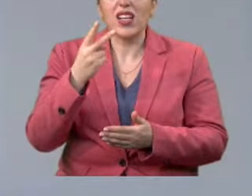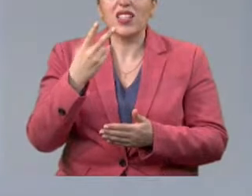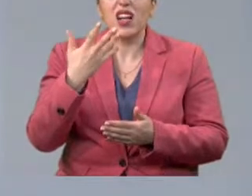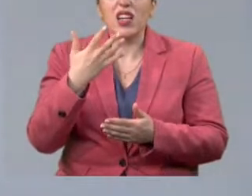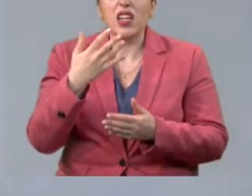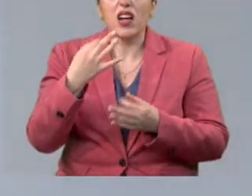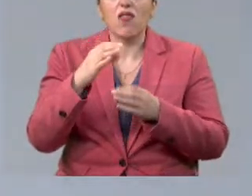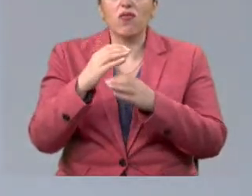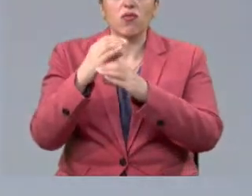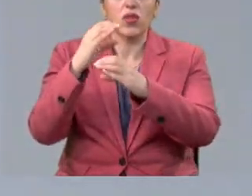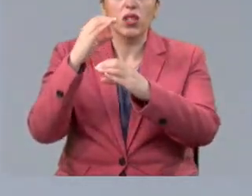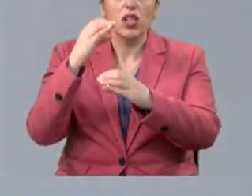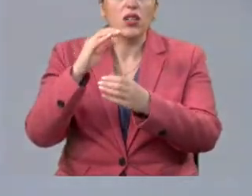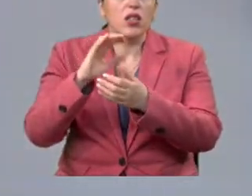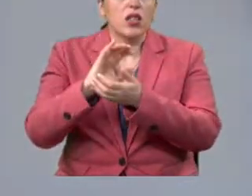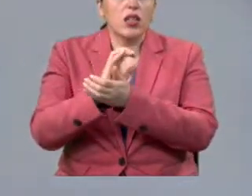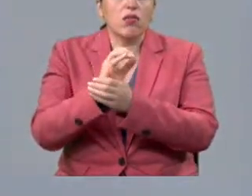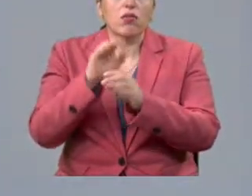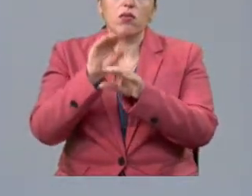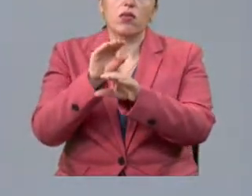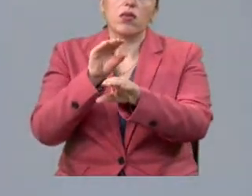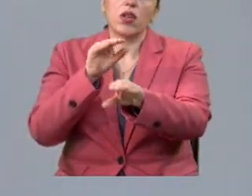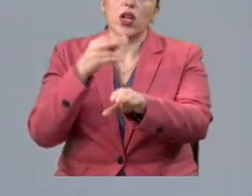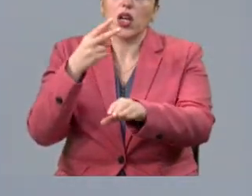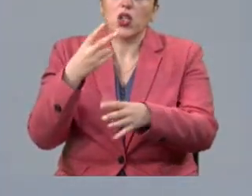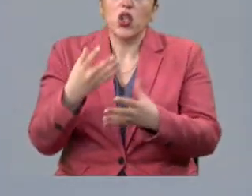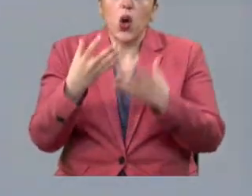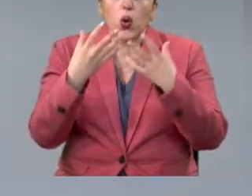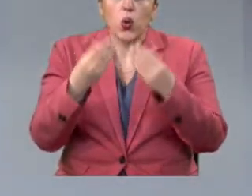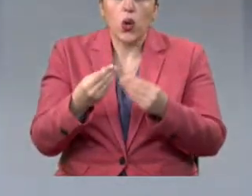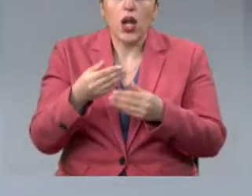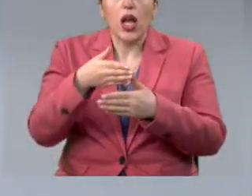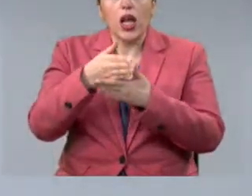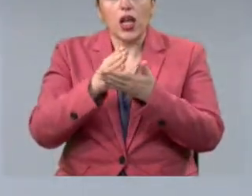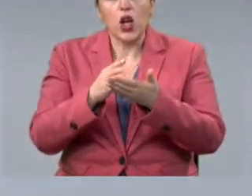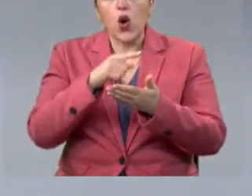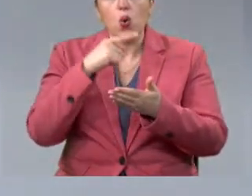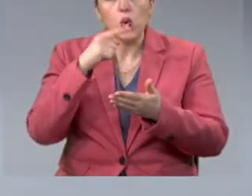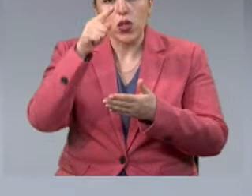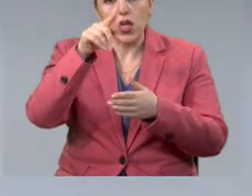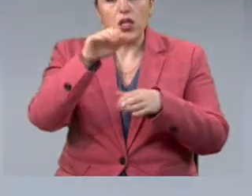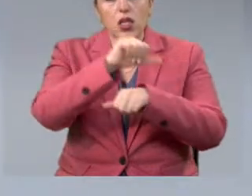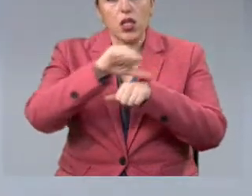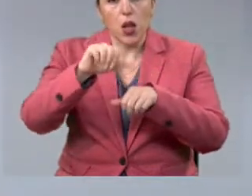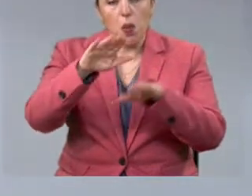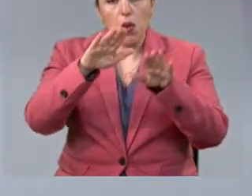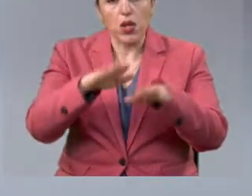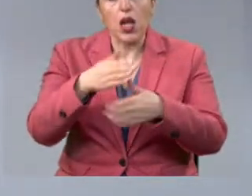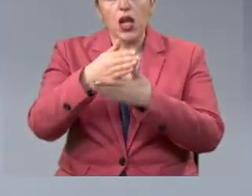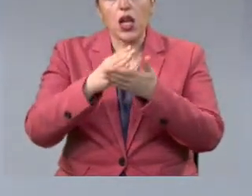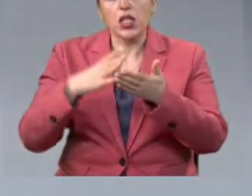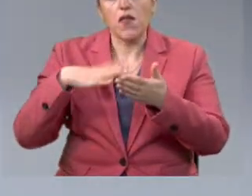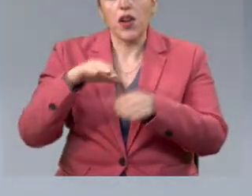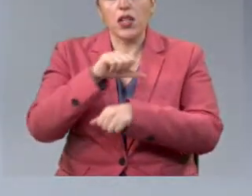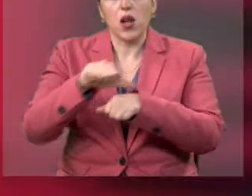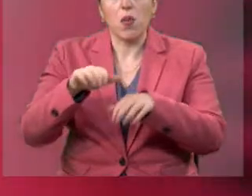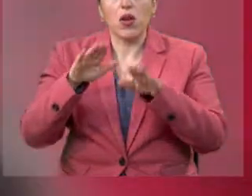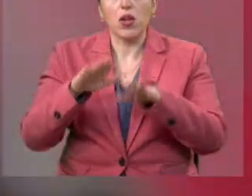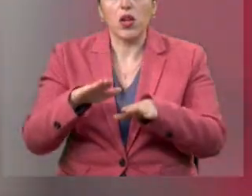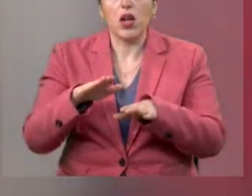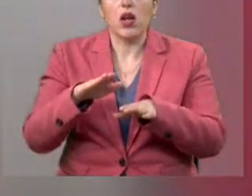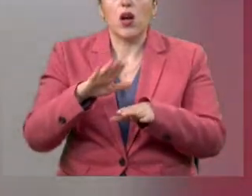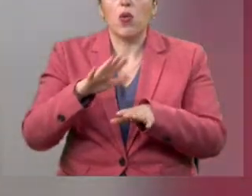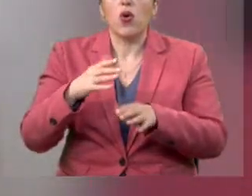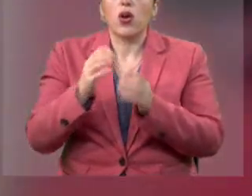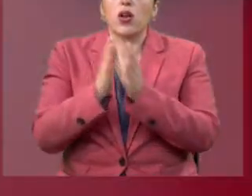ունի, 25-ն էլ խցանումների մեջ են, արդեն 20 օր, մի մասը ռուսական կողմից, մյուսը վրացական։ Հեռախոսը չի լռում, վարորդները գումար են